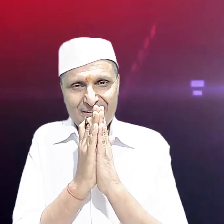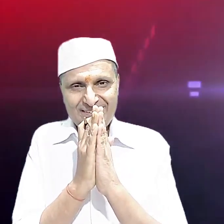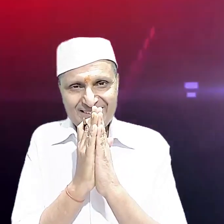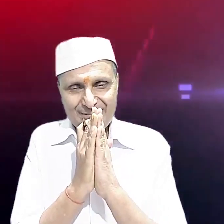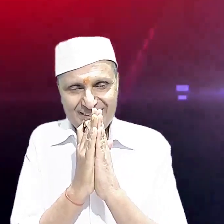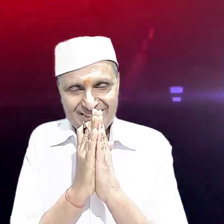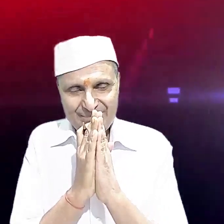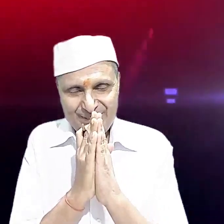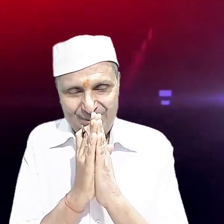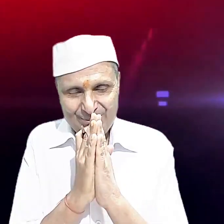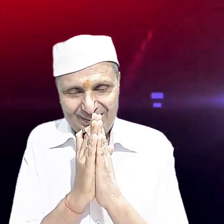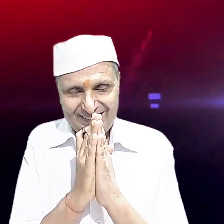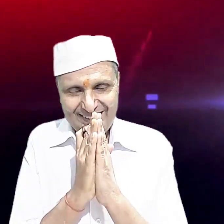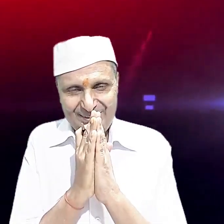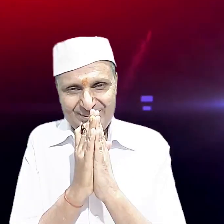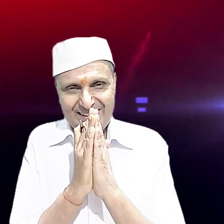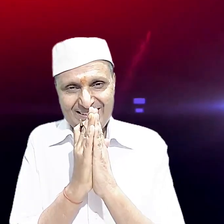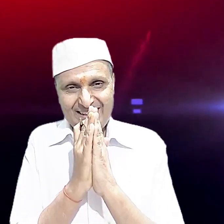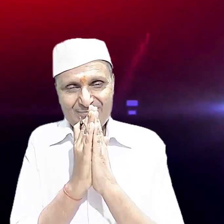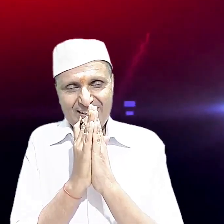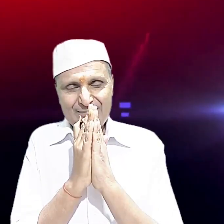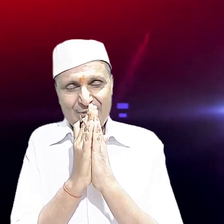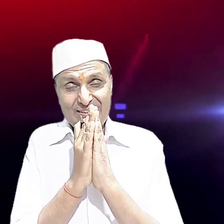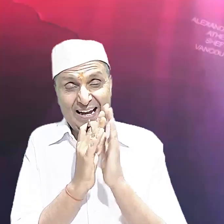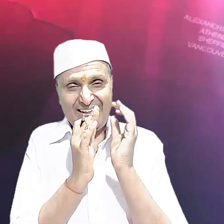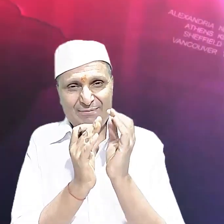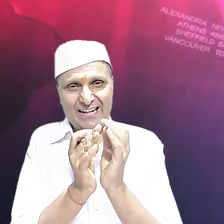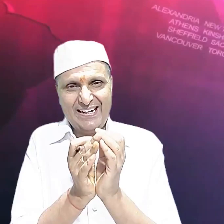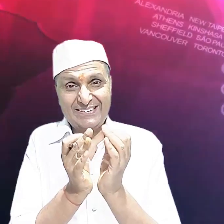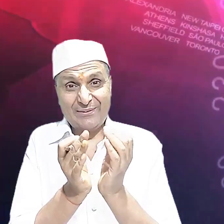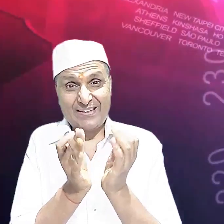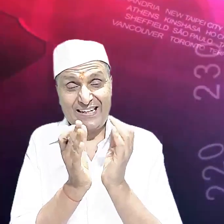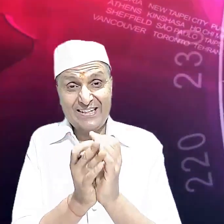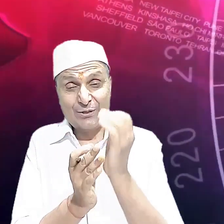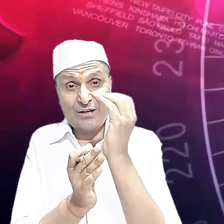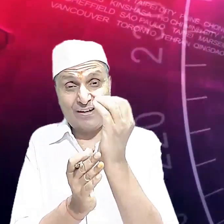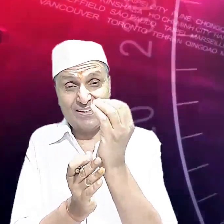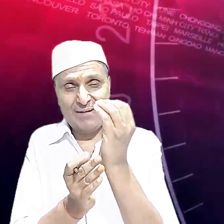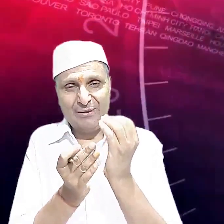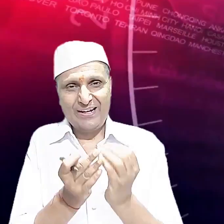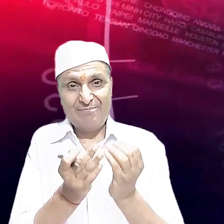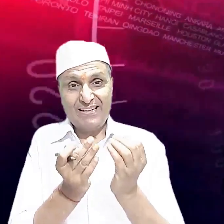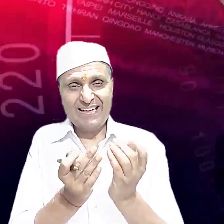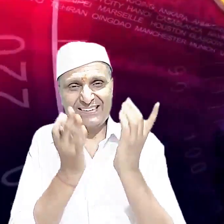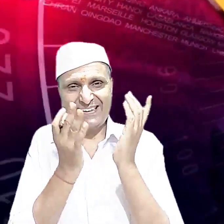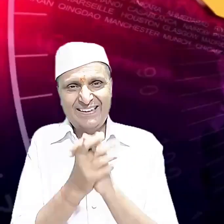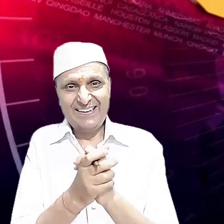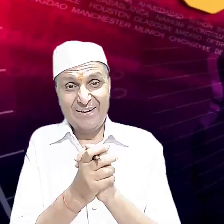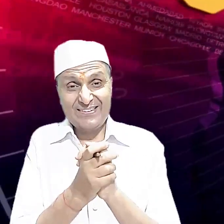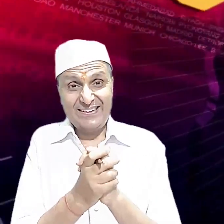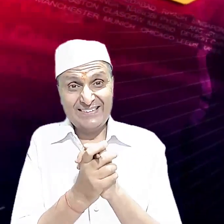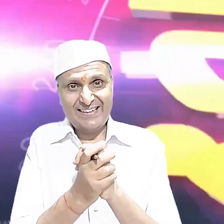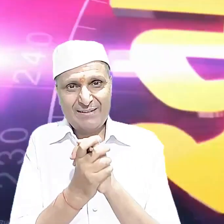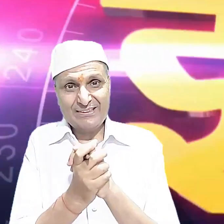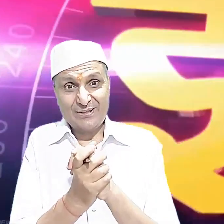सोशल मीडिया पर जैन समाज के सबसे लोकप्रिय जैन न्यूज चैनल चैनल महालक्ष्मी कोर से हैट्रिक बना रहे हैं आज जरगवा के साथ, क्योंकि वानखड़े में हो रहा है मैच आजकल,